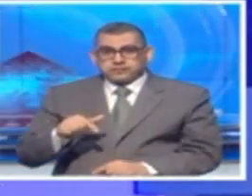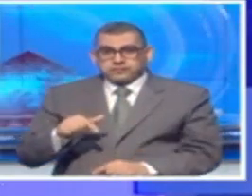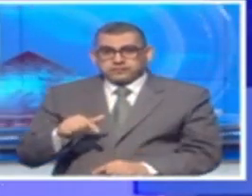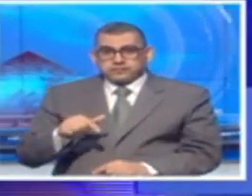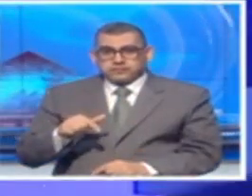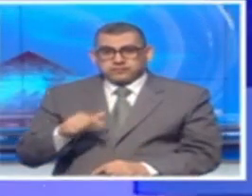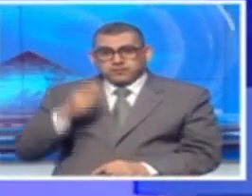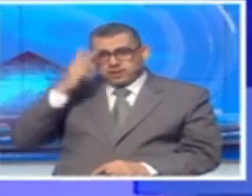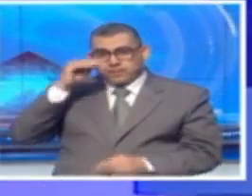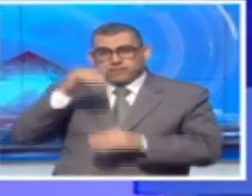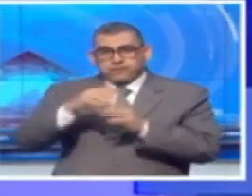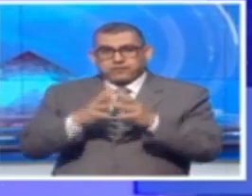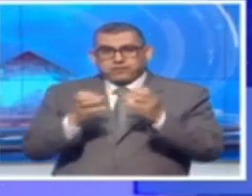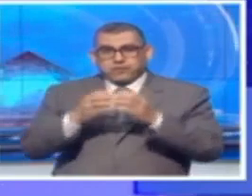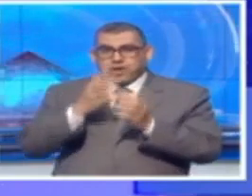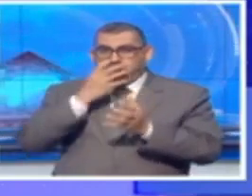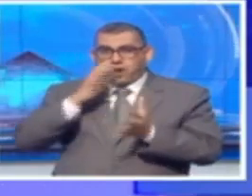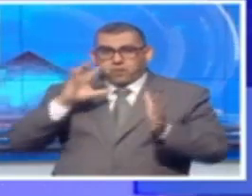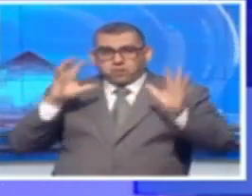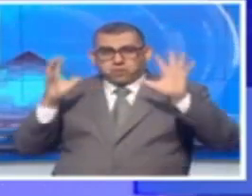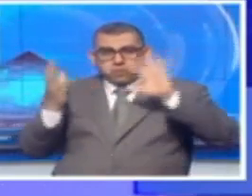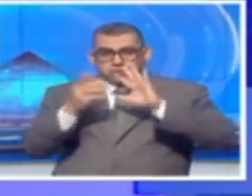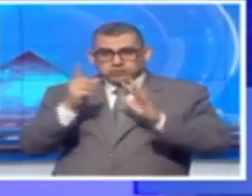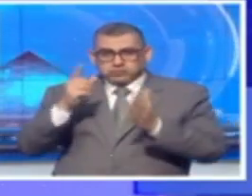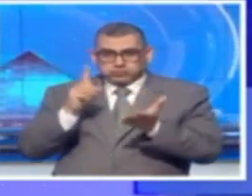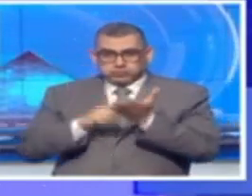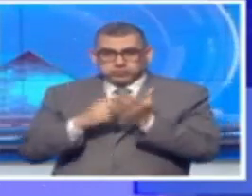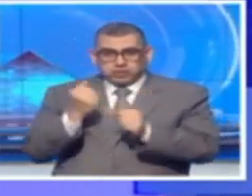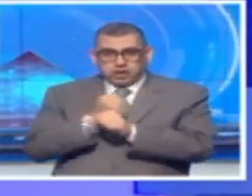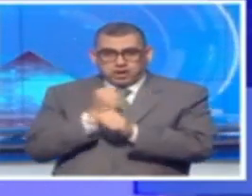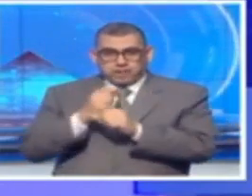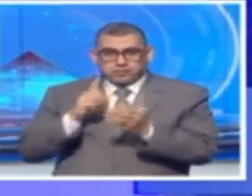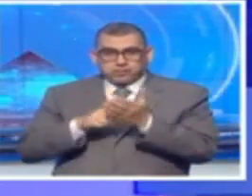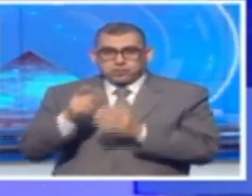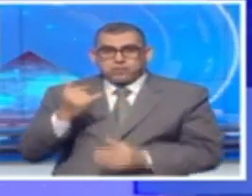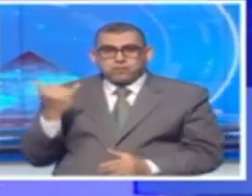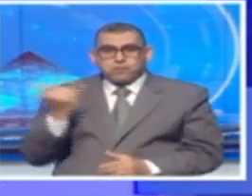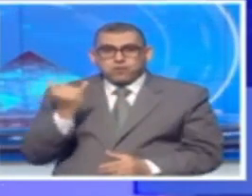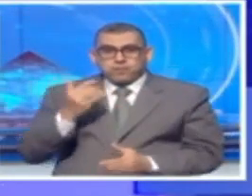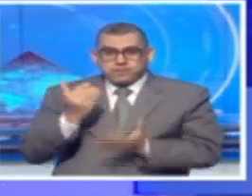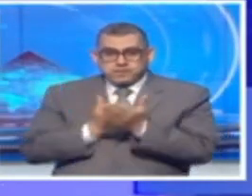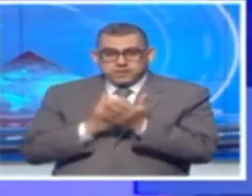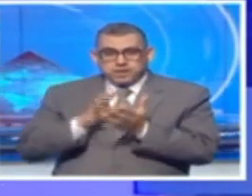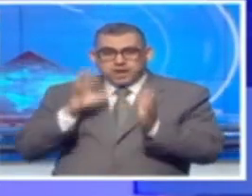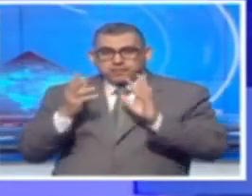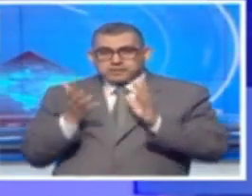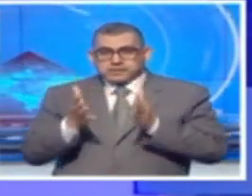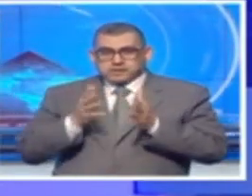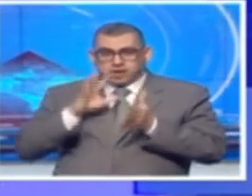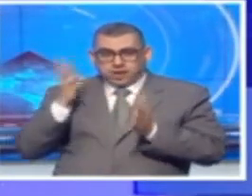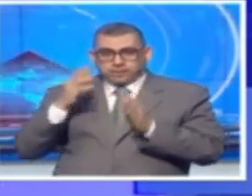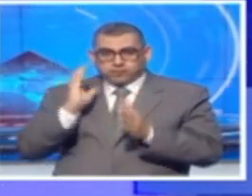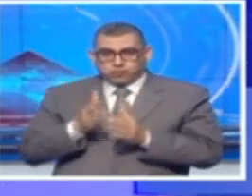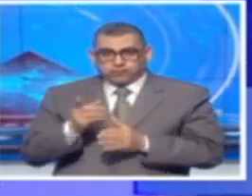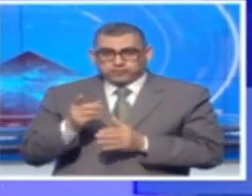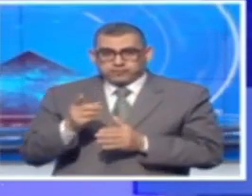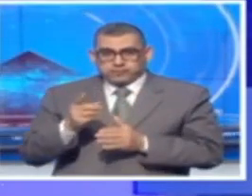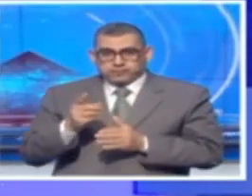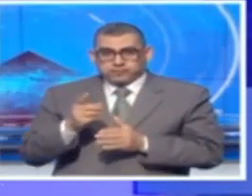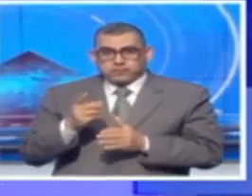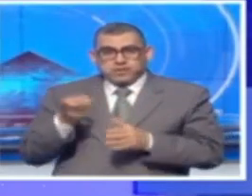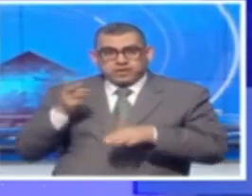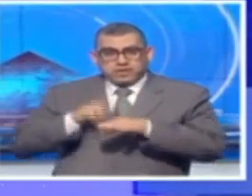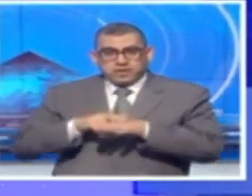بما في ذلك تغيرات المناخ إذا لم تعتبرها واحدة من أهم محركات الاستثمار، وأيضا واحدة